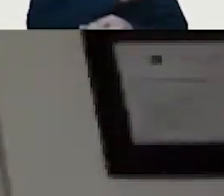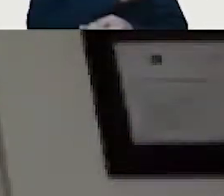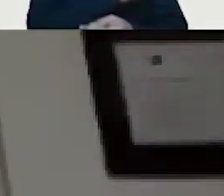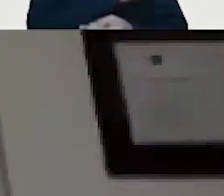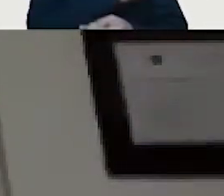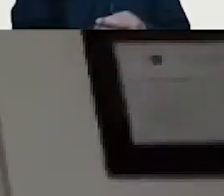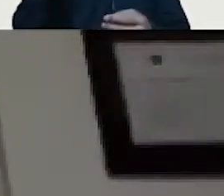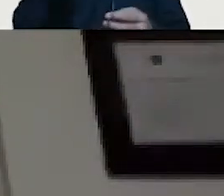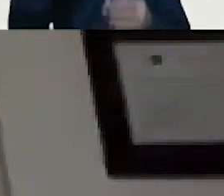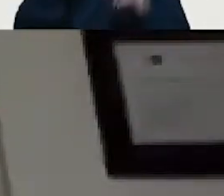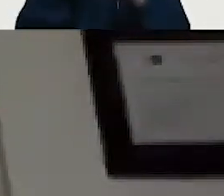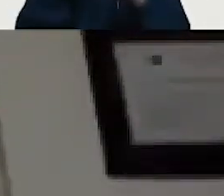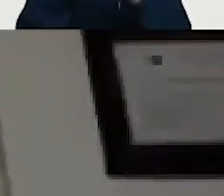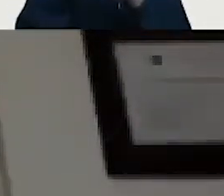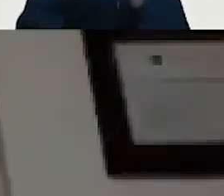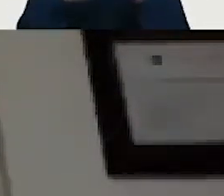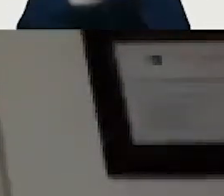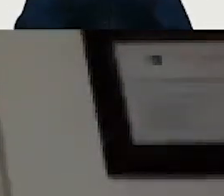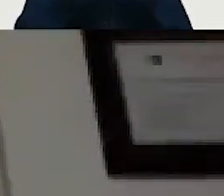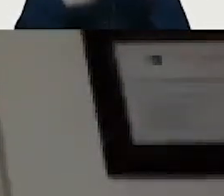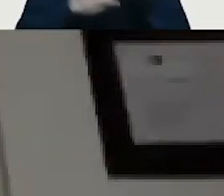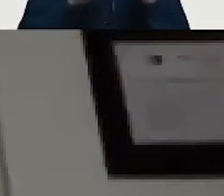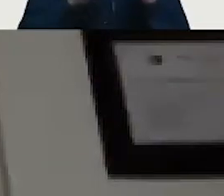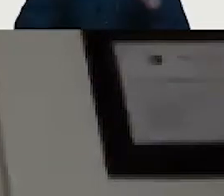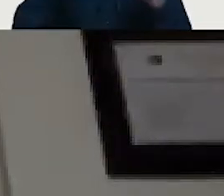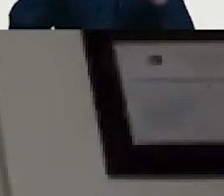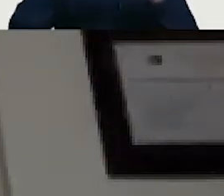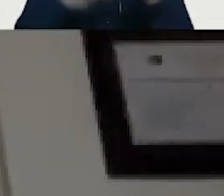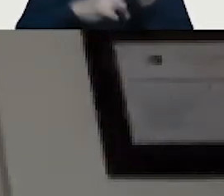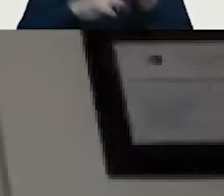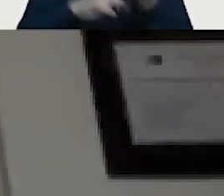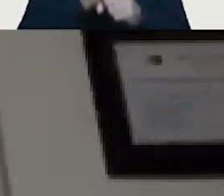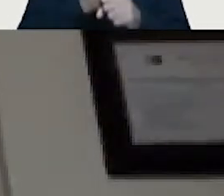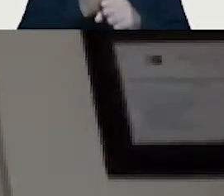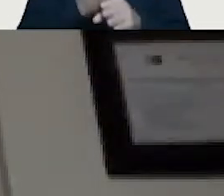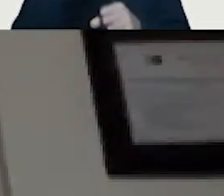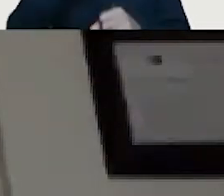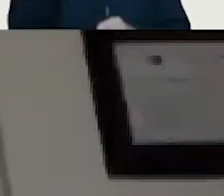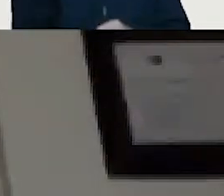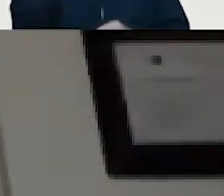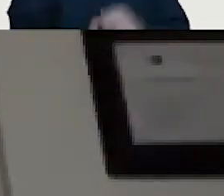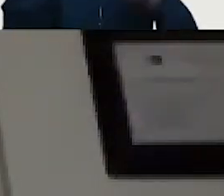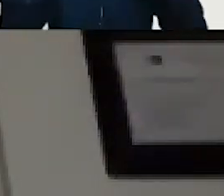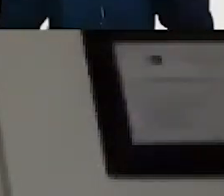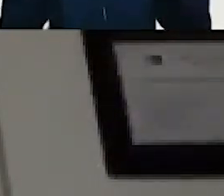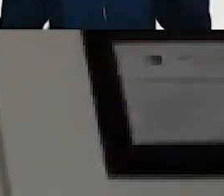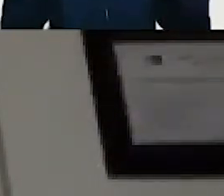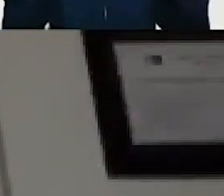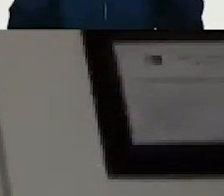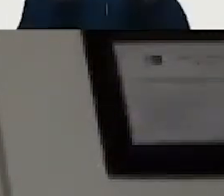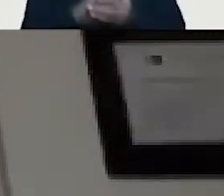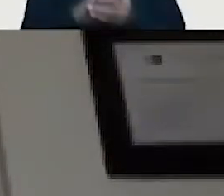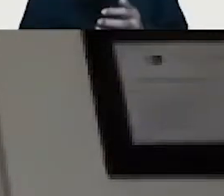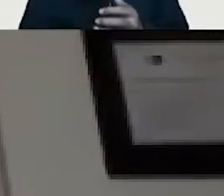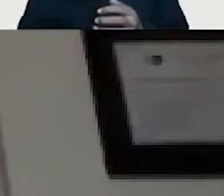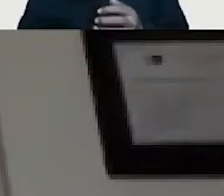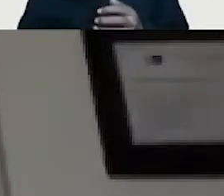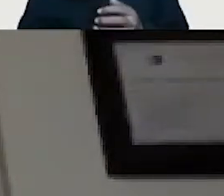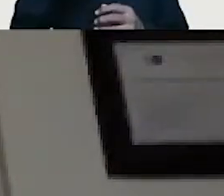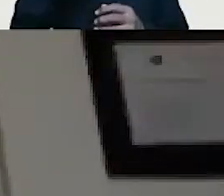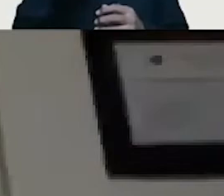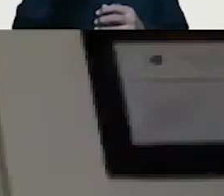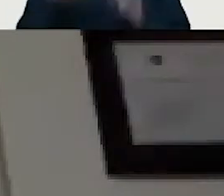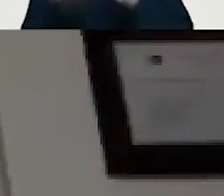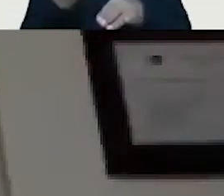besok merupakan topik yang menarik yang akan diulas dibahas oleh Pendeta jefman ulang kembali